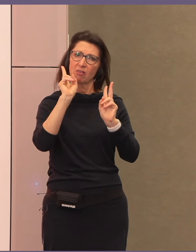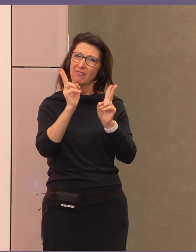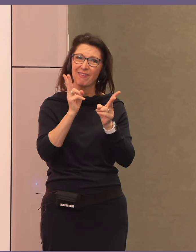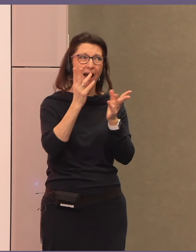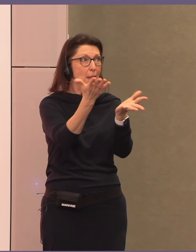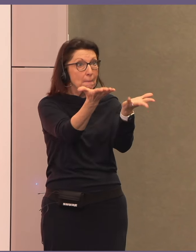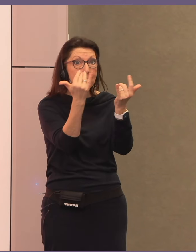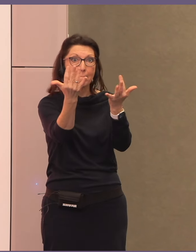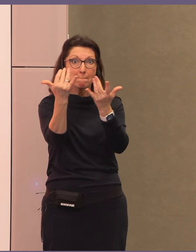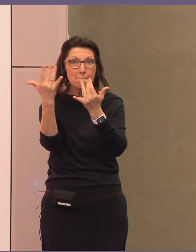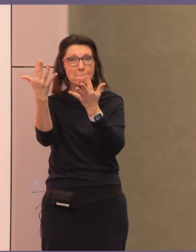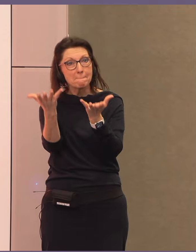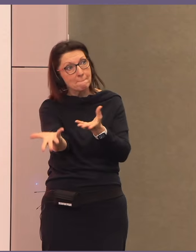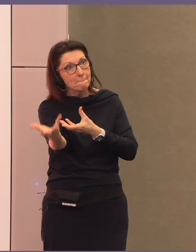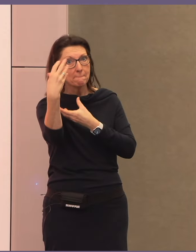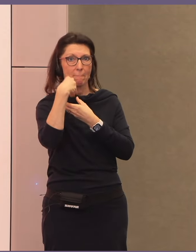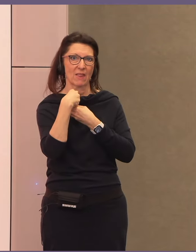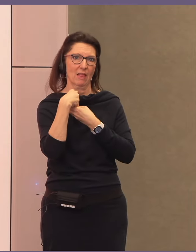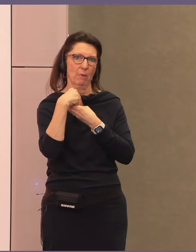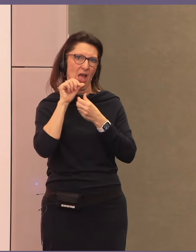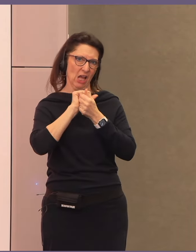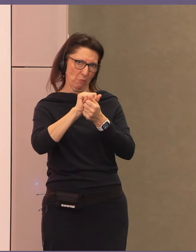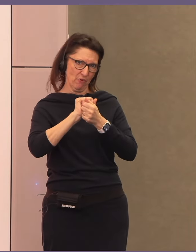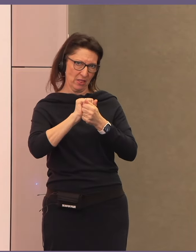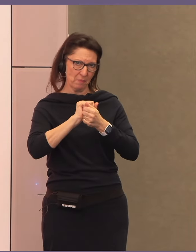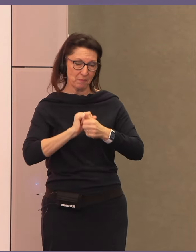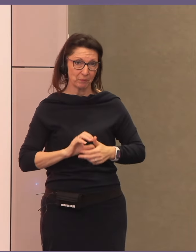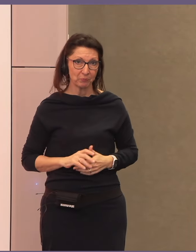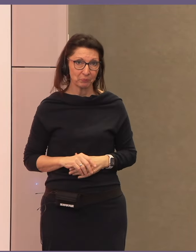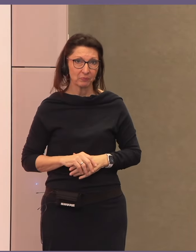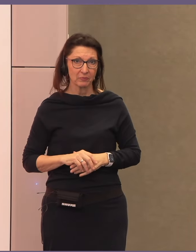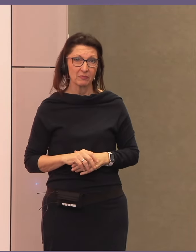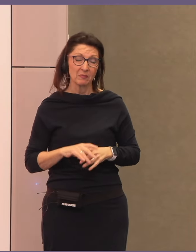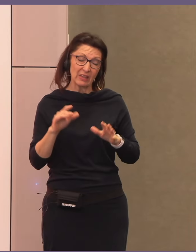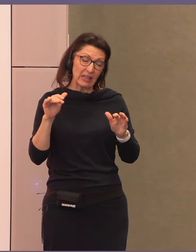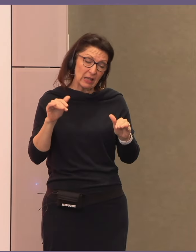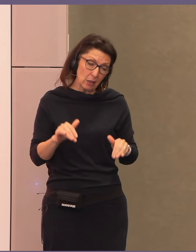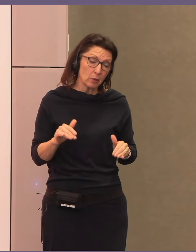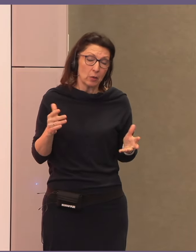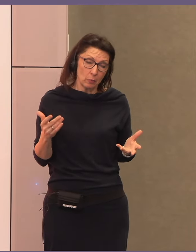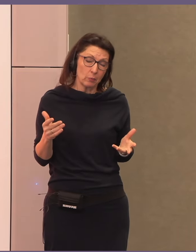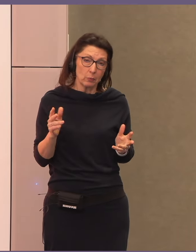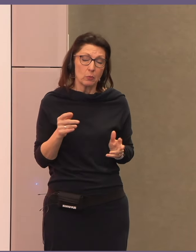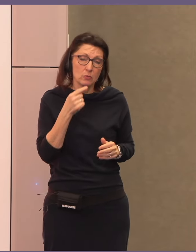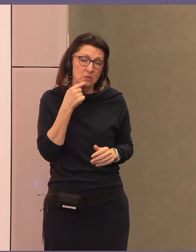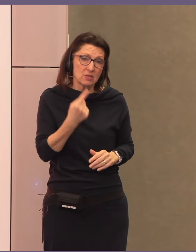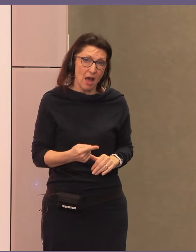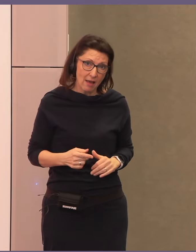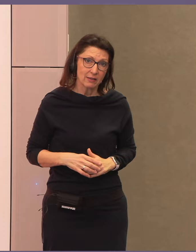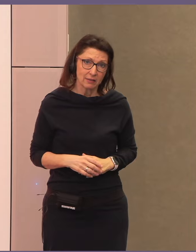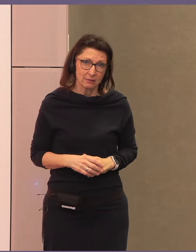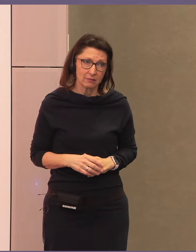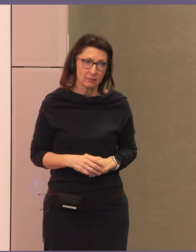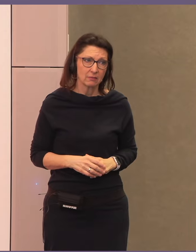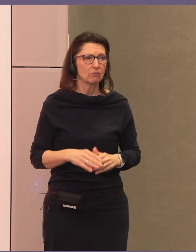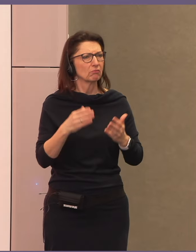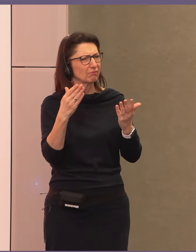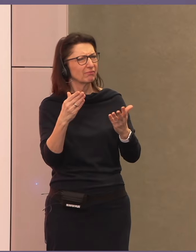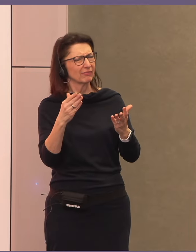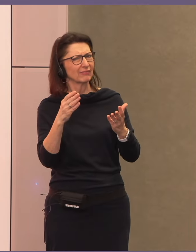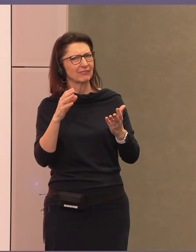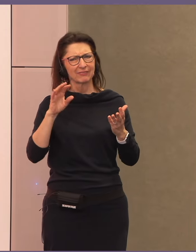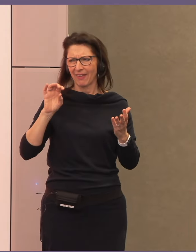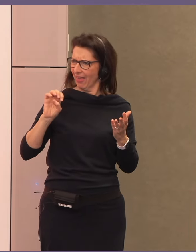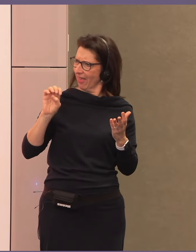auch mitnehmen und gewinnen können. Und ich muss wirklich sagen, ich habe dem, weil die EFI